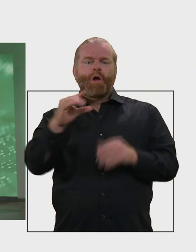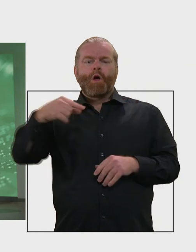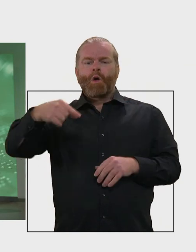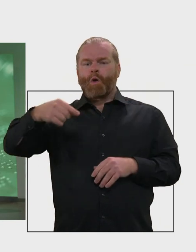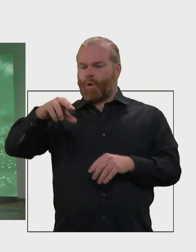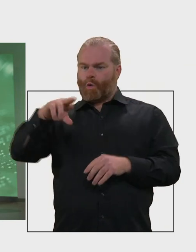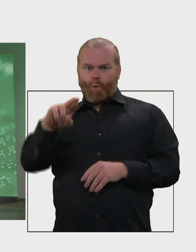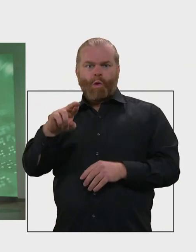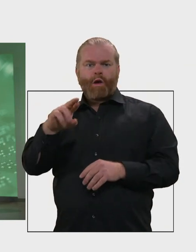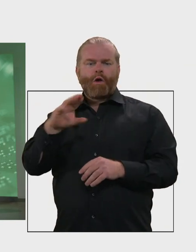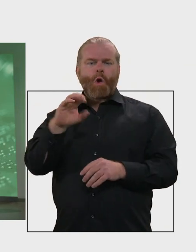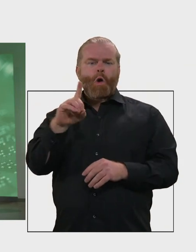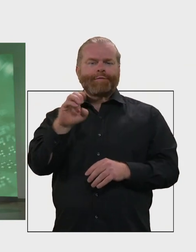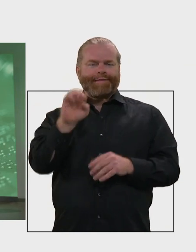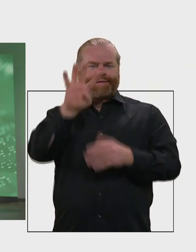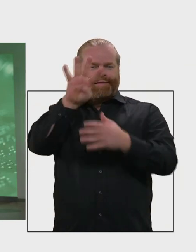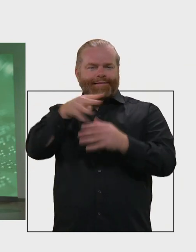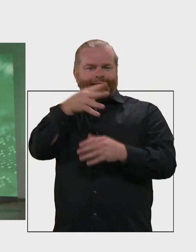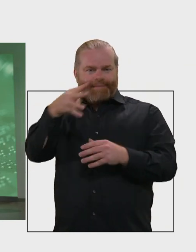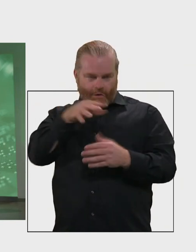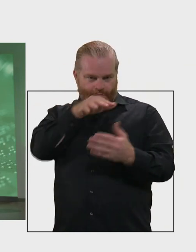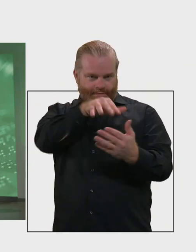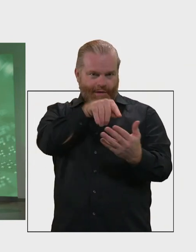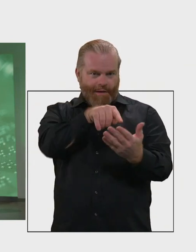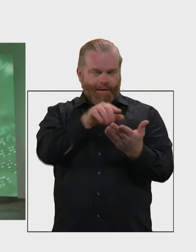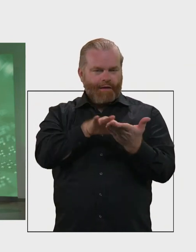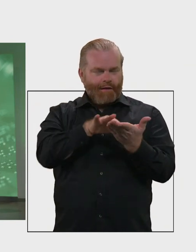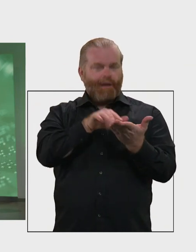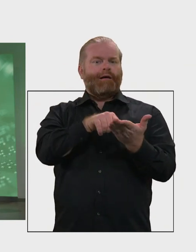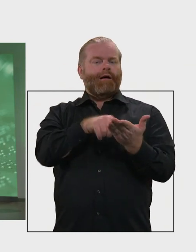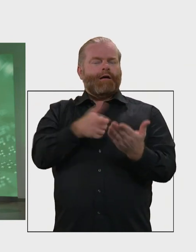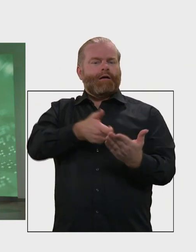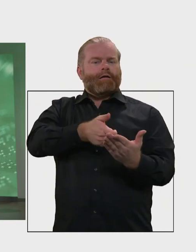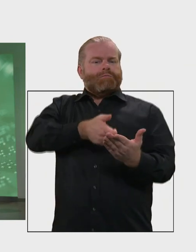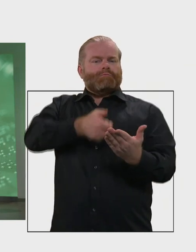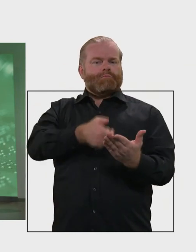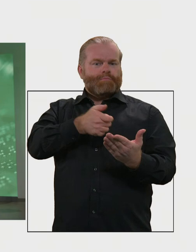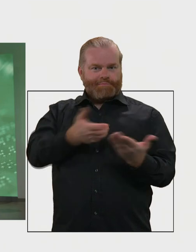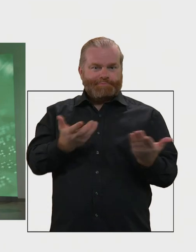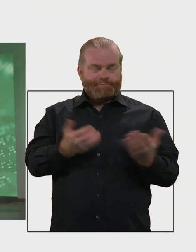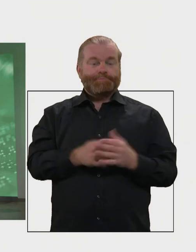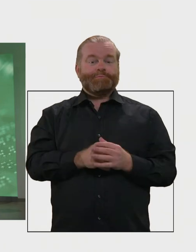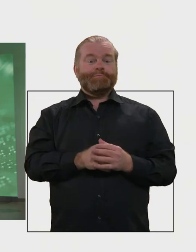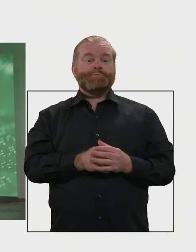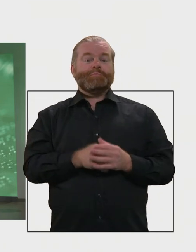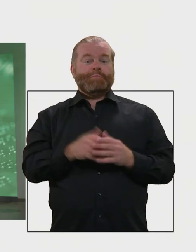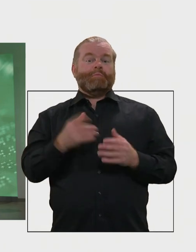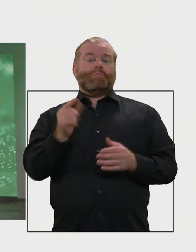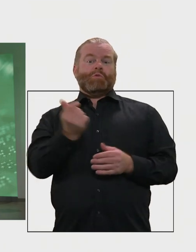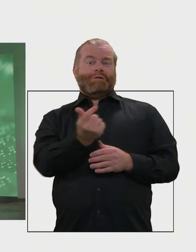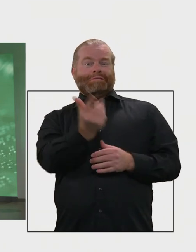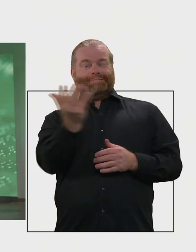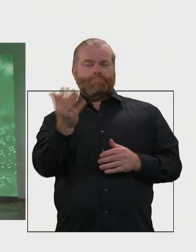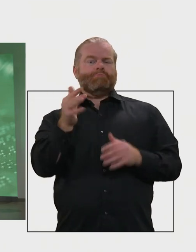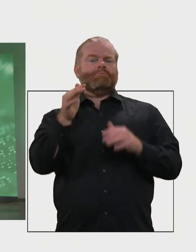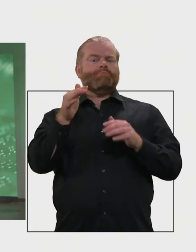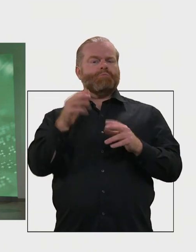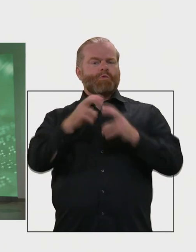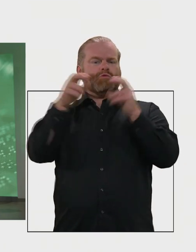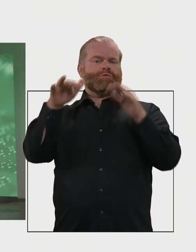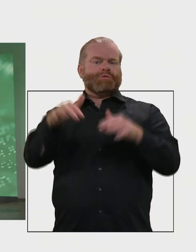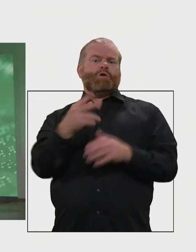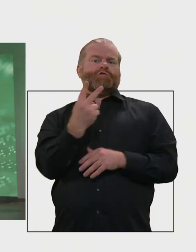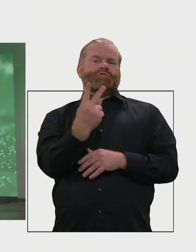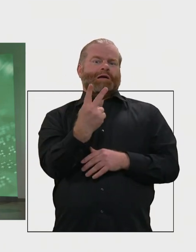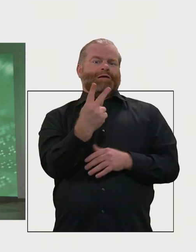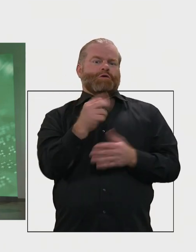Schwelldrucke zu Hause. Die haben Sie sich zuschicken lassen vor der Veranstaltung. Und Sie können diese beiden Schwelldrucke, ich halte sie hier auch